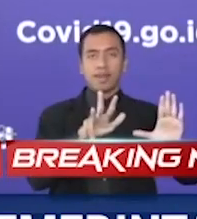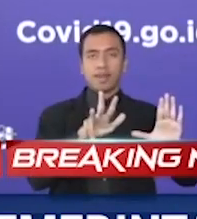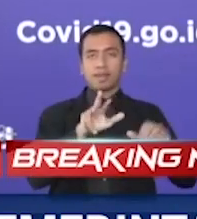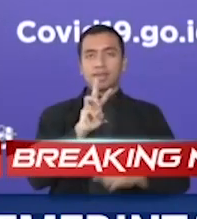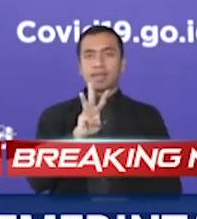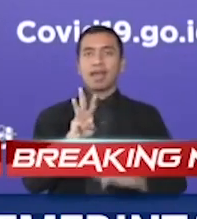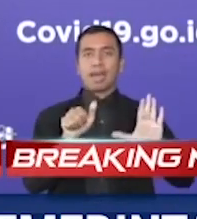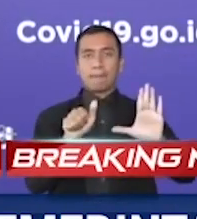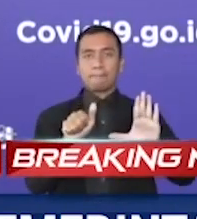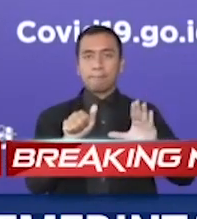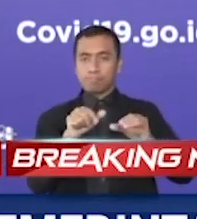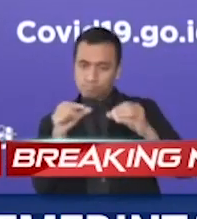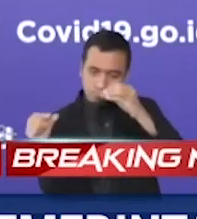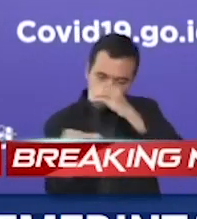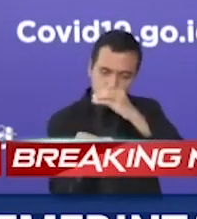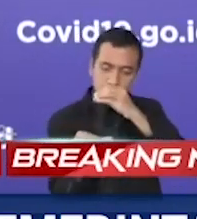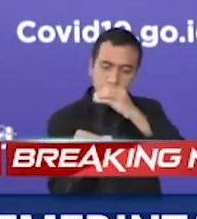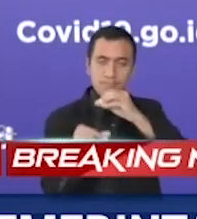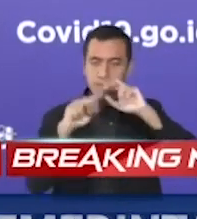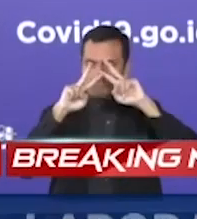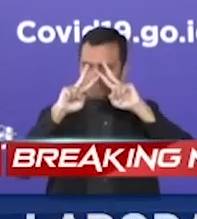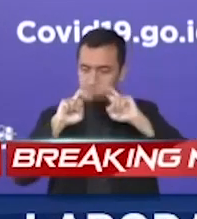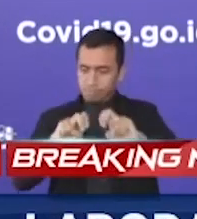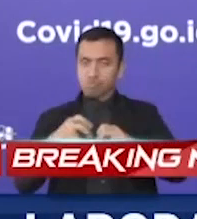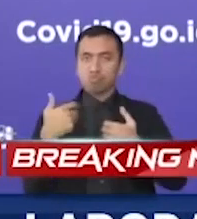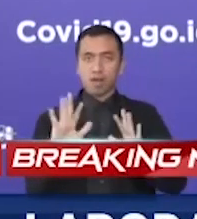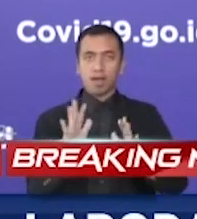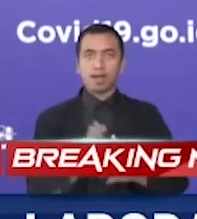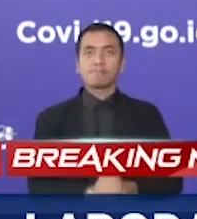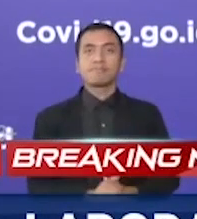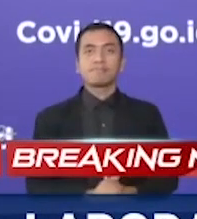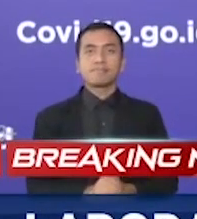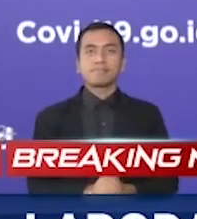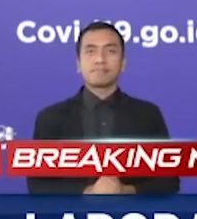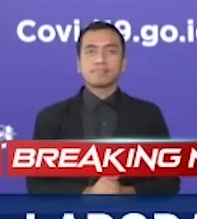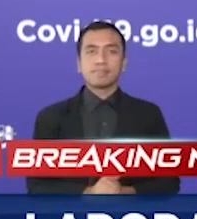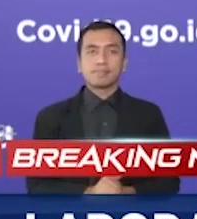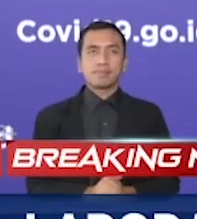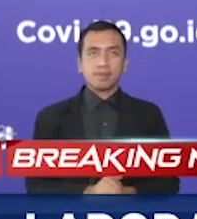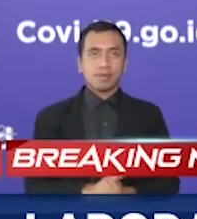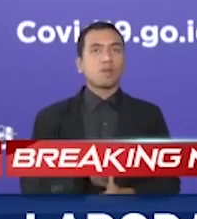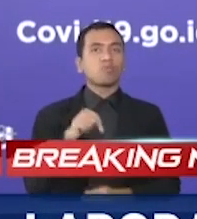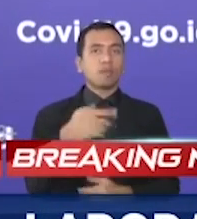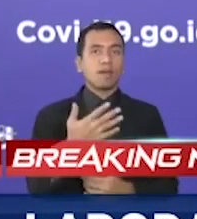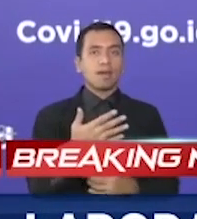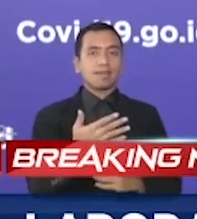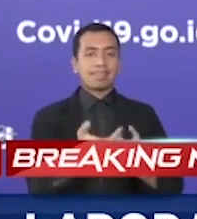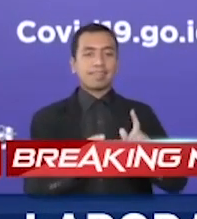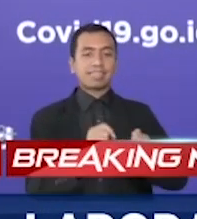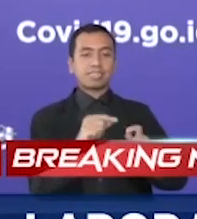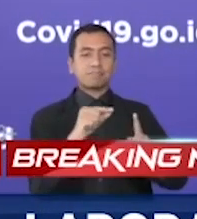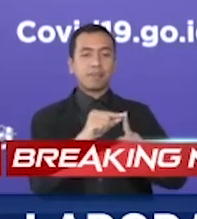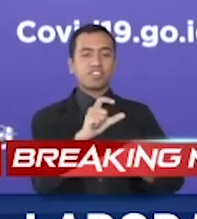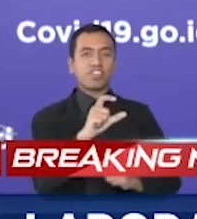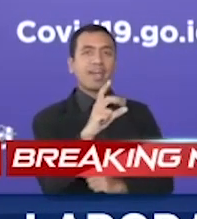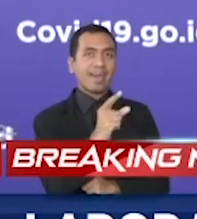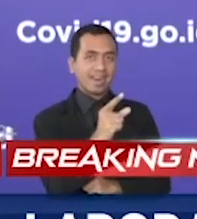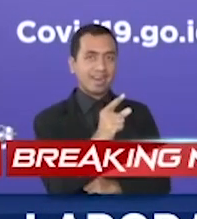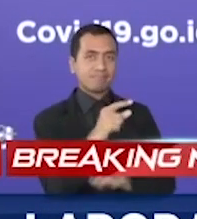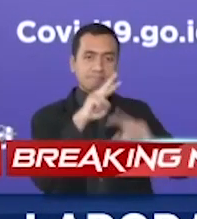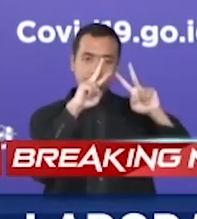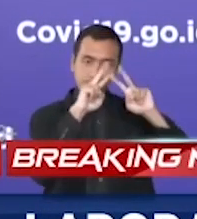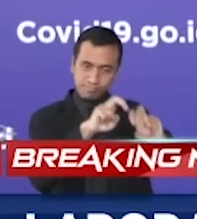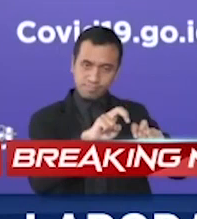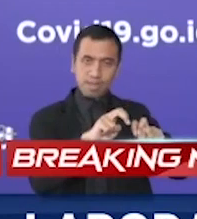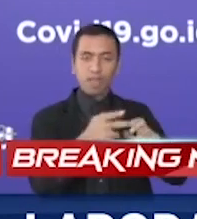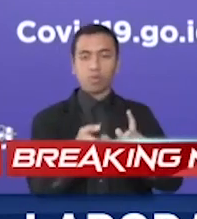2936 spesimen ini termasuk spesimen yang sudah kita periksa dengan real-time BCR maupun yang